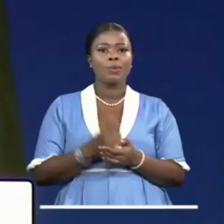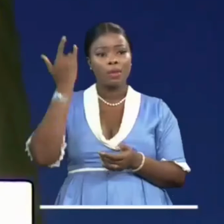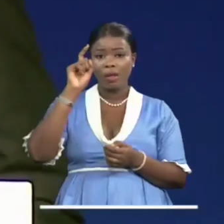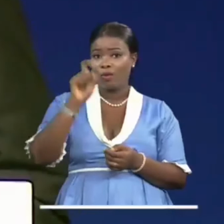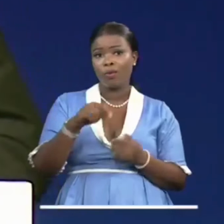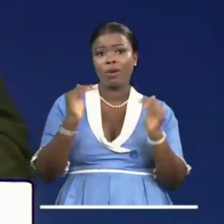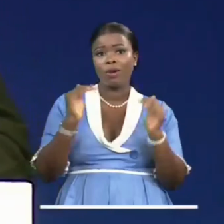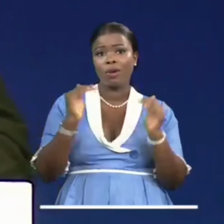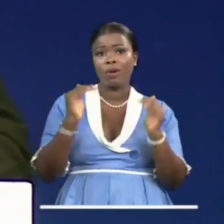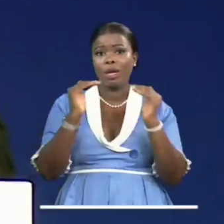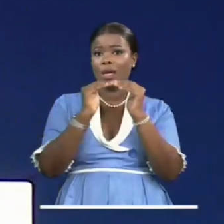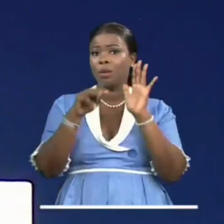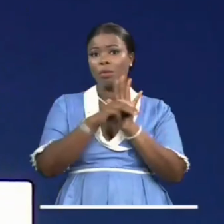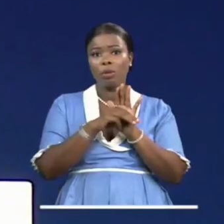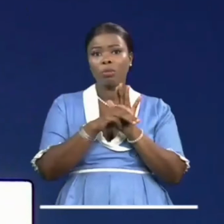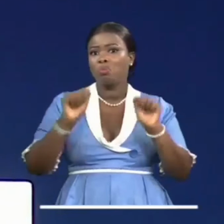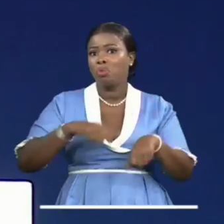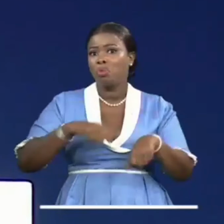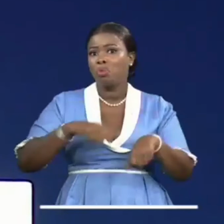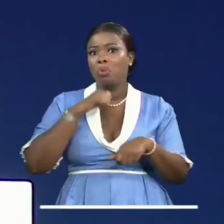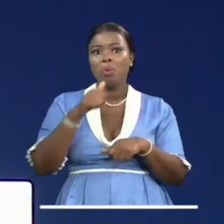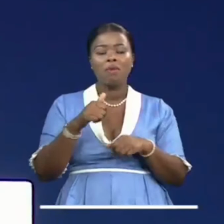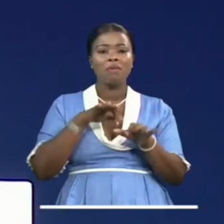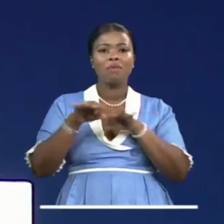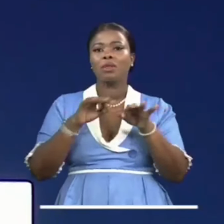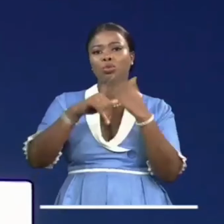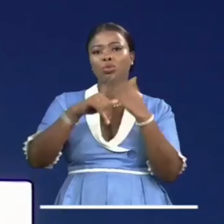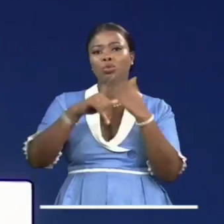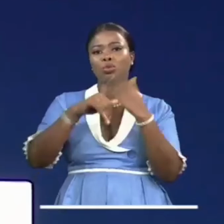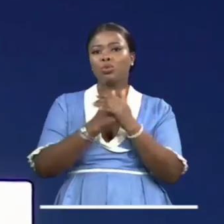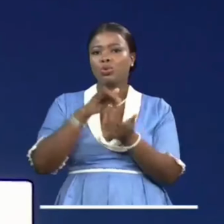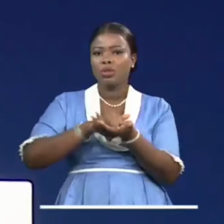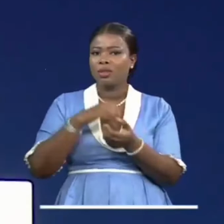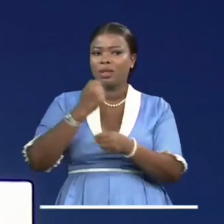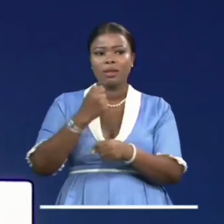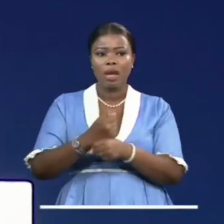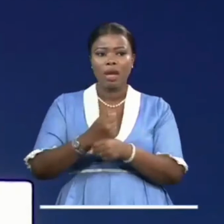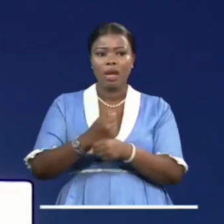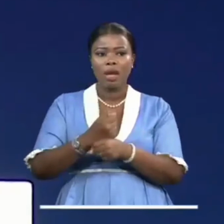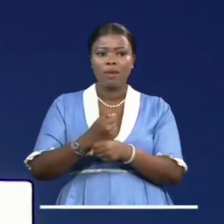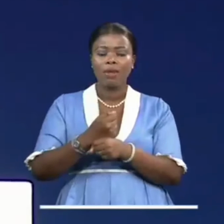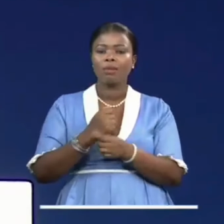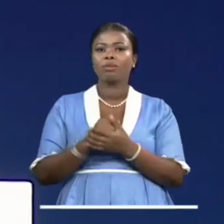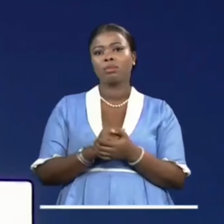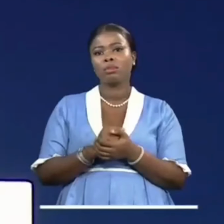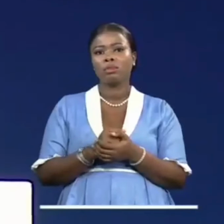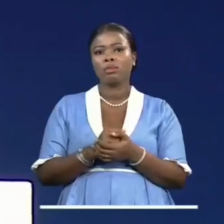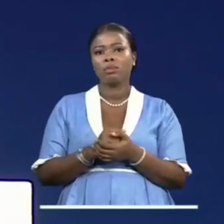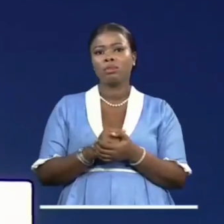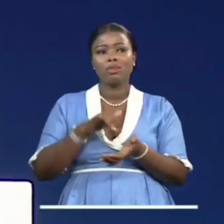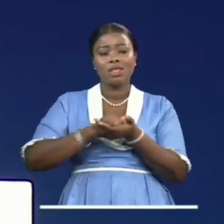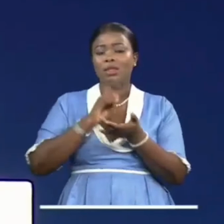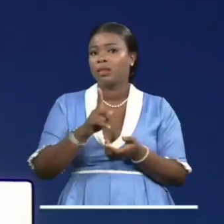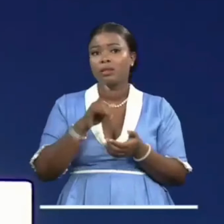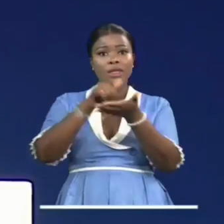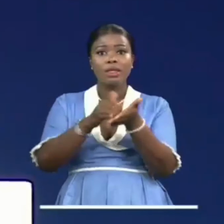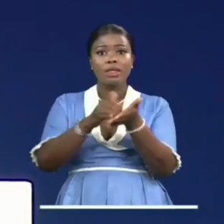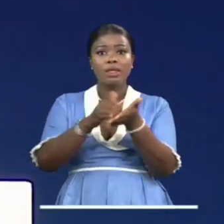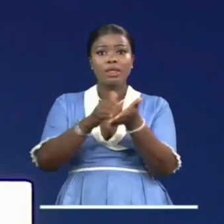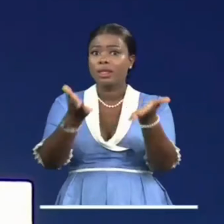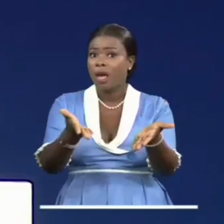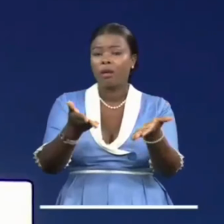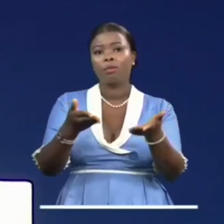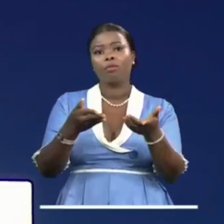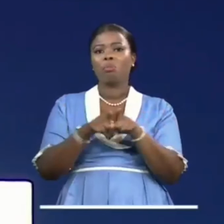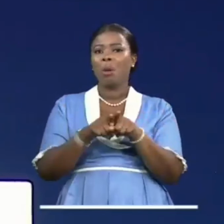on ne peut pas faire tout ce travail si nous ne disposons pas d'un cadre macroéconomique assaainé c'est ça en réalité qui garantit la